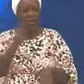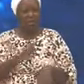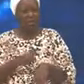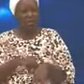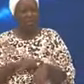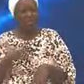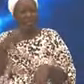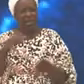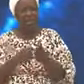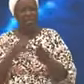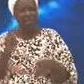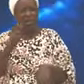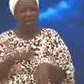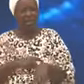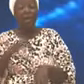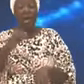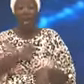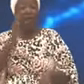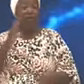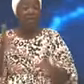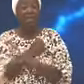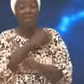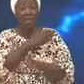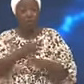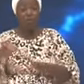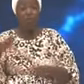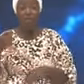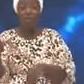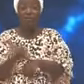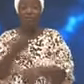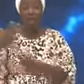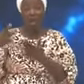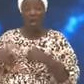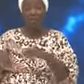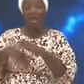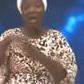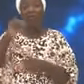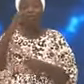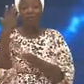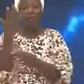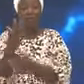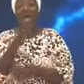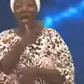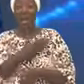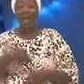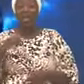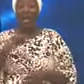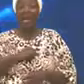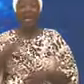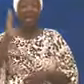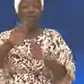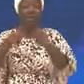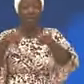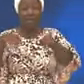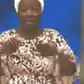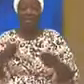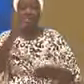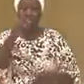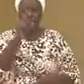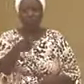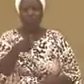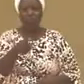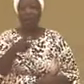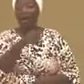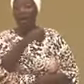le dis je t'aurais de votre corps le cas de pierre et je vous donnerai un coeur